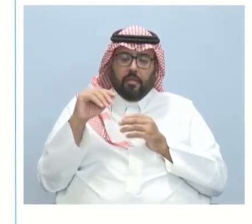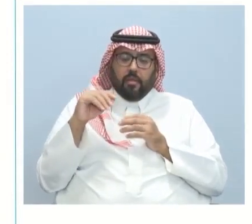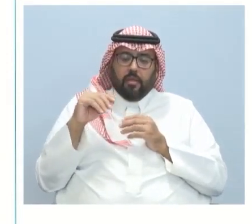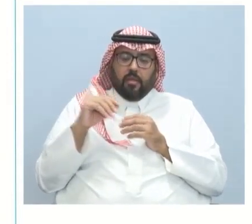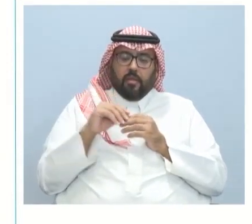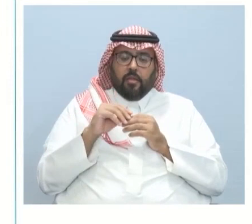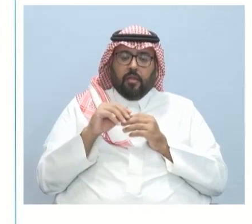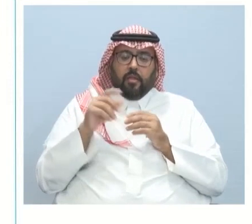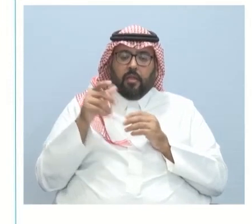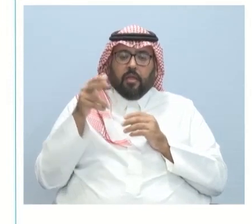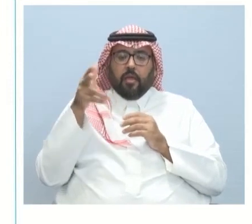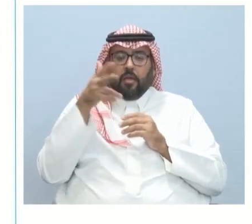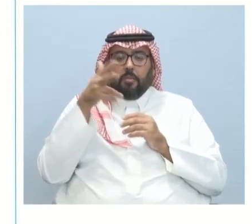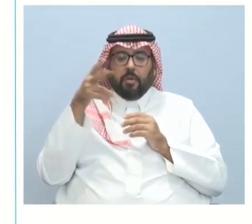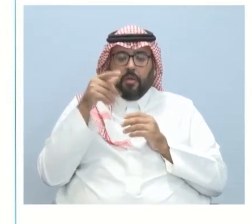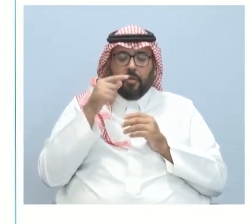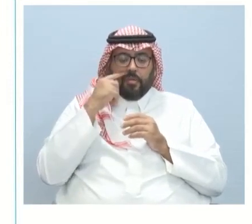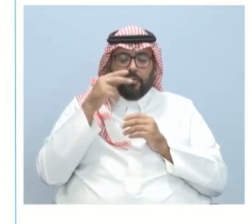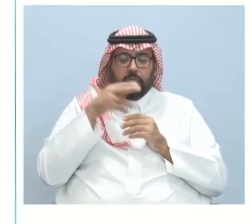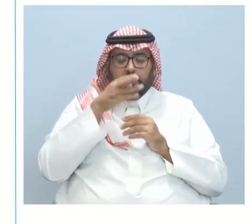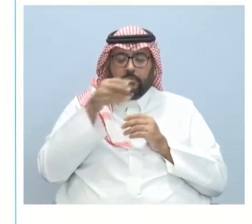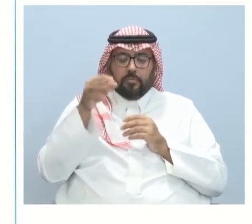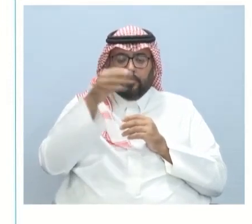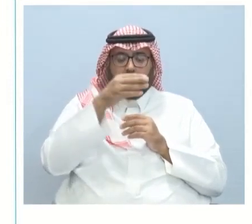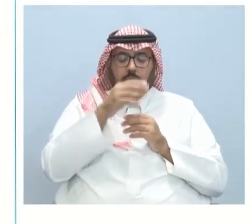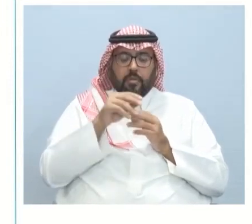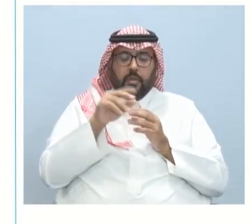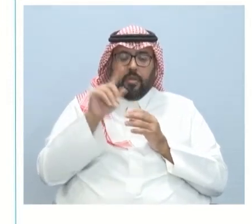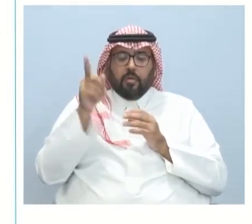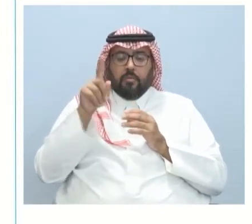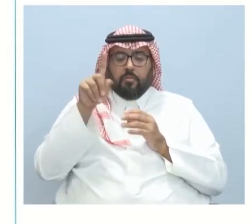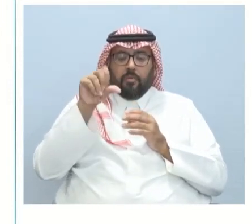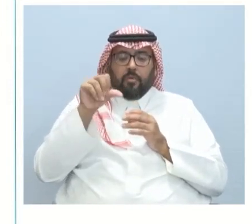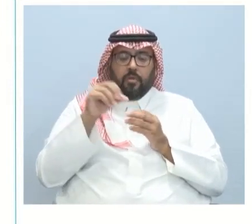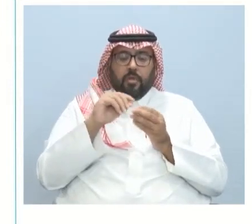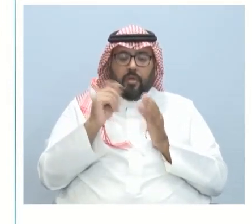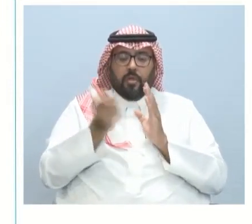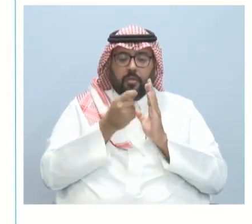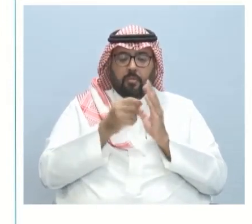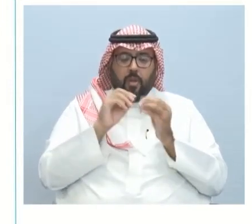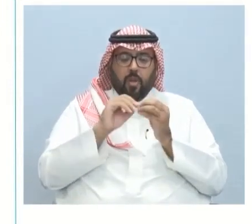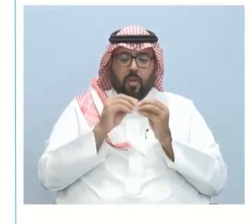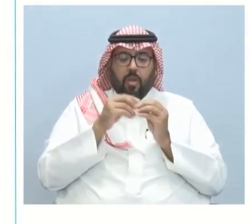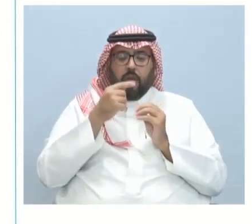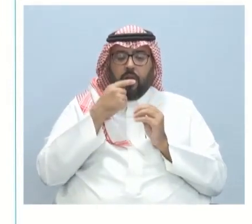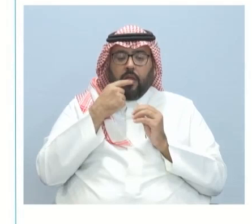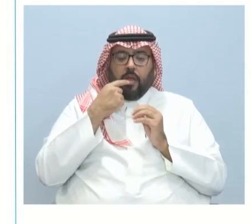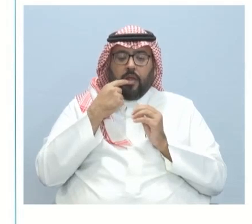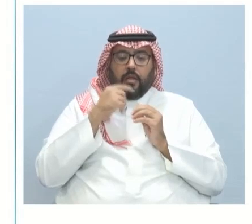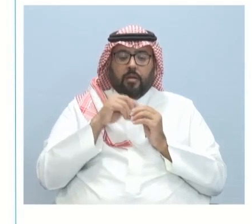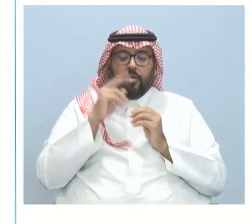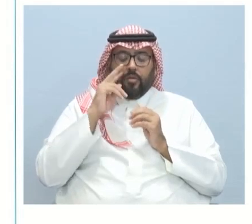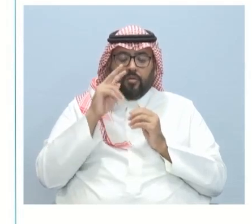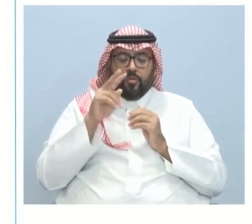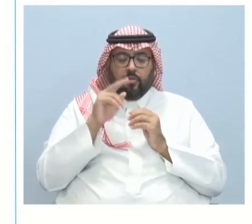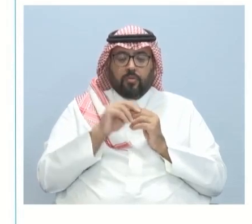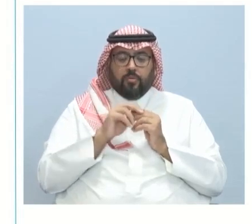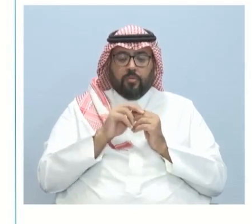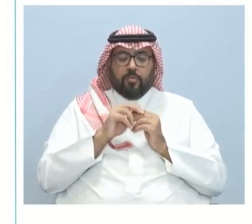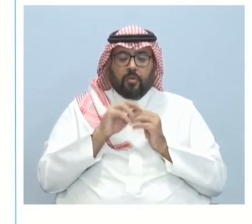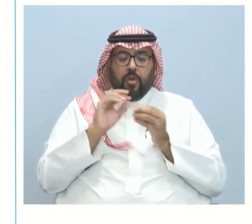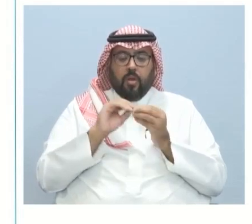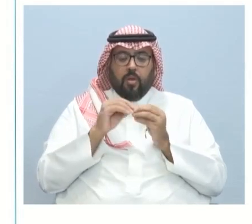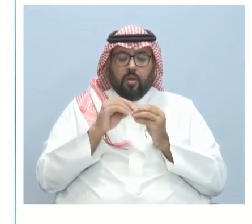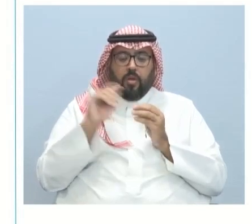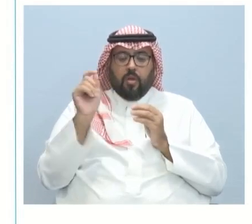استخدمت كاميرا تتبع واعددت روبوتك ليكتب باللون الاحمر فستلاحظ مباشره ان لون